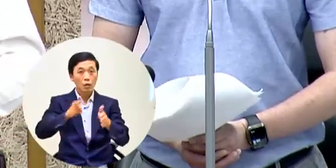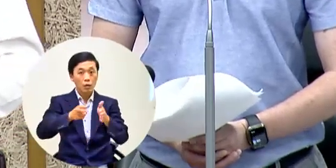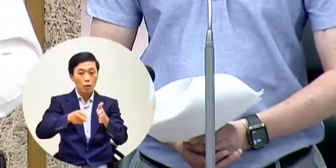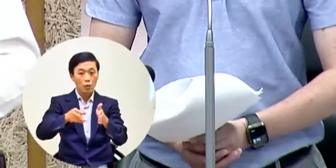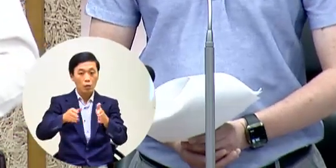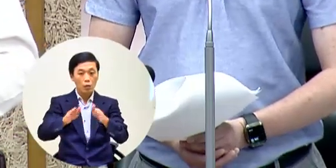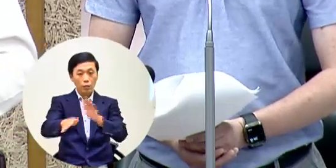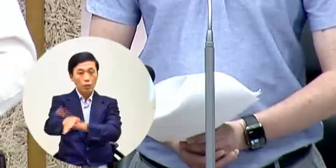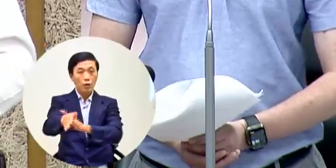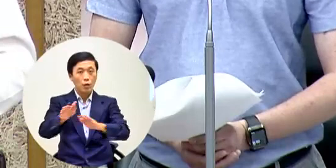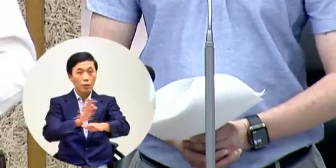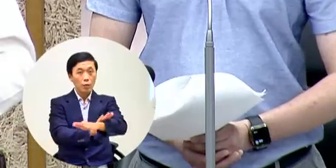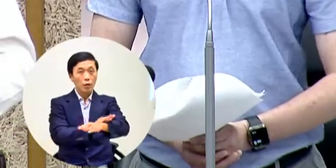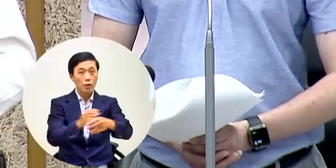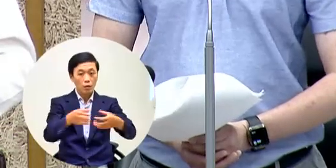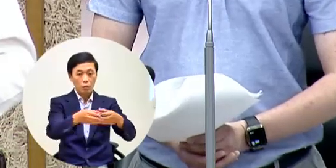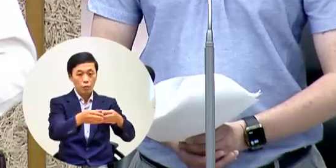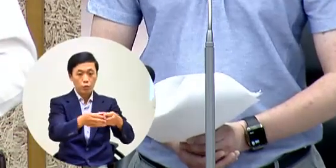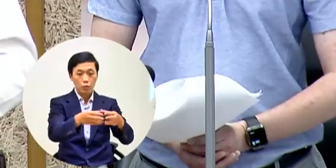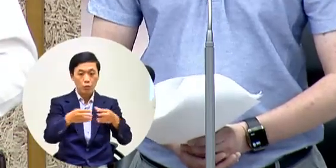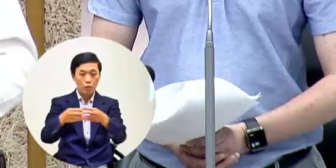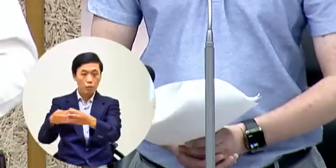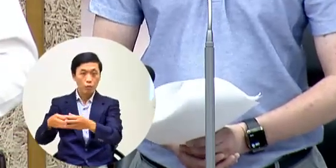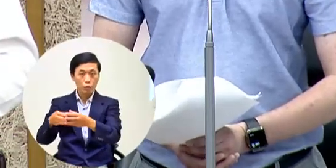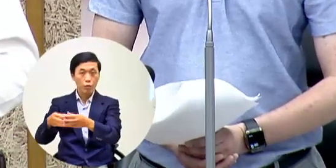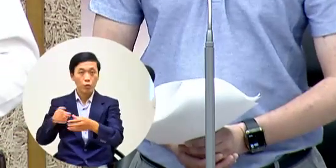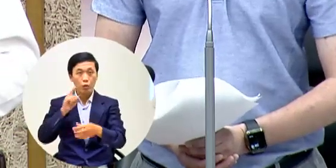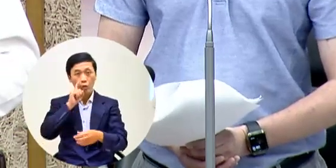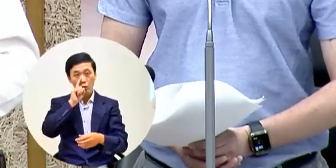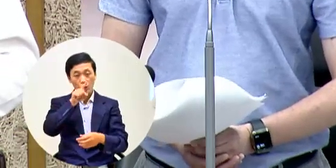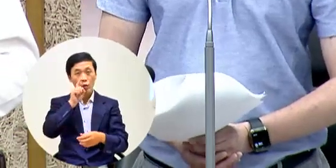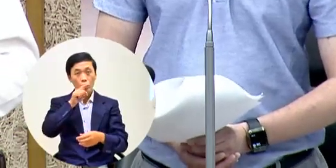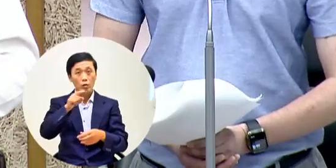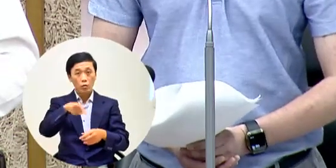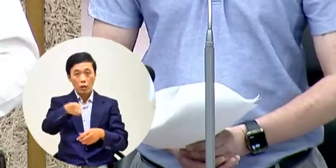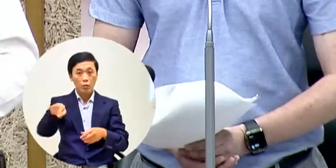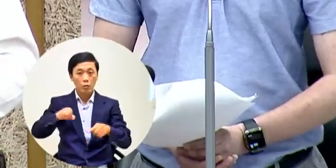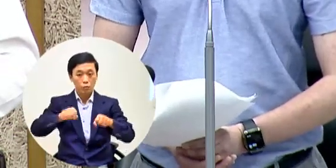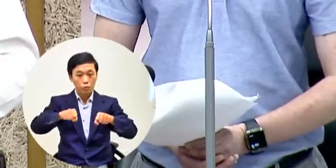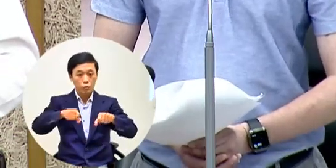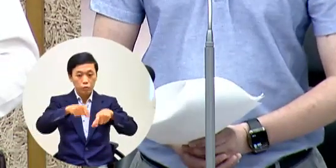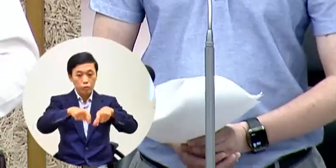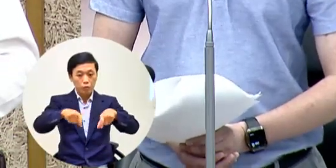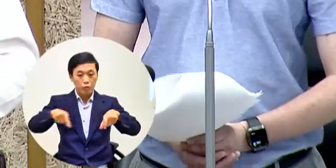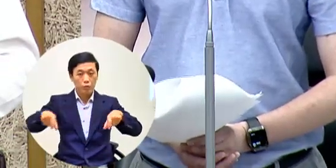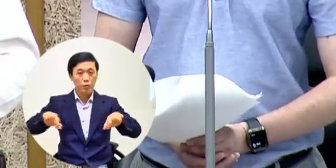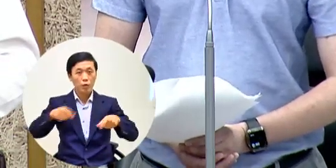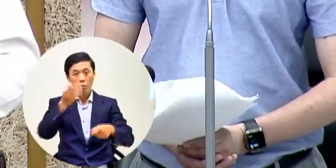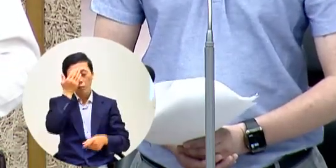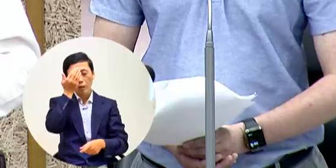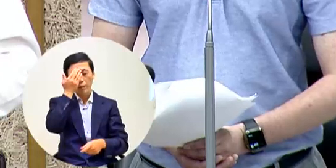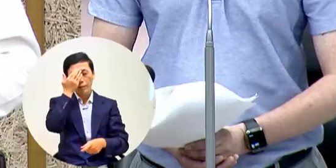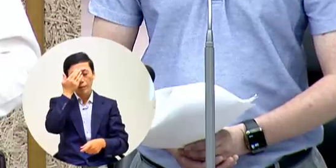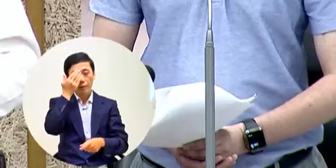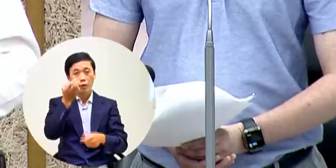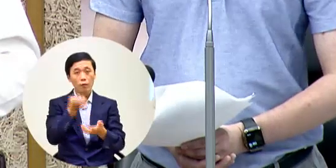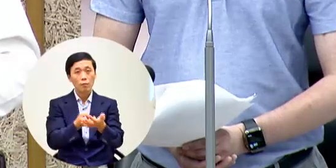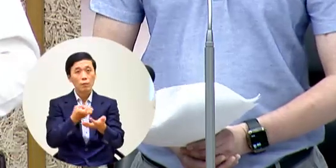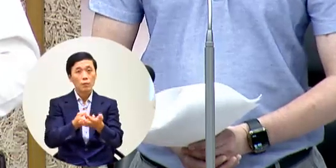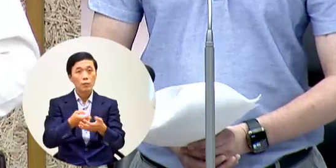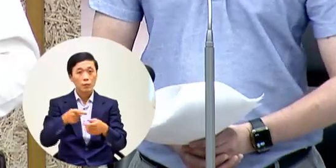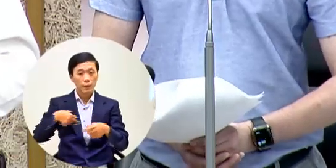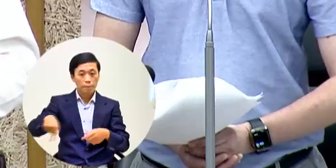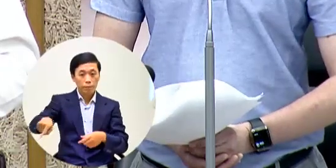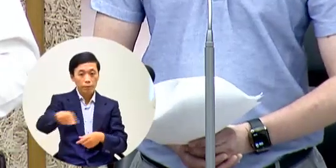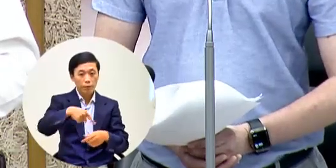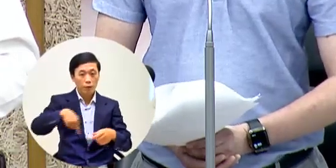拢是旧部落，那因为他们停车的问题都很大了吼，啊，因为经过个商圈，那